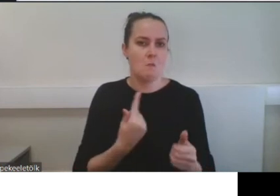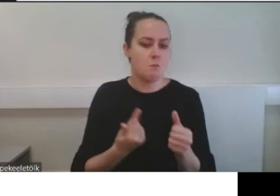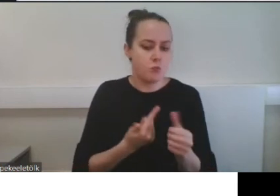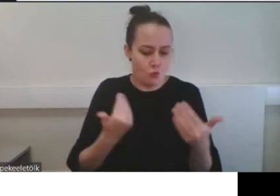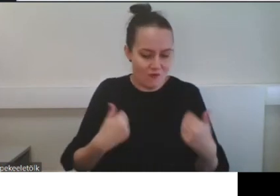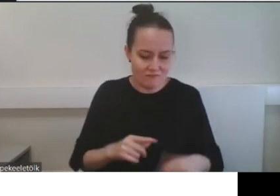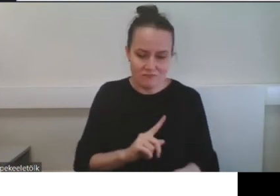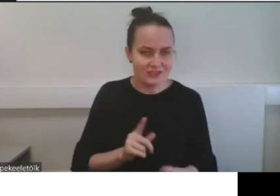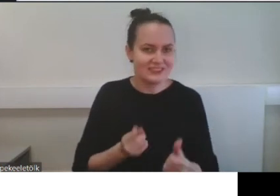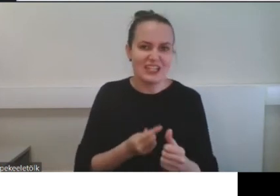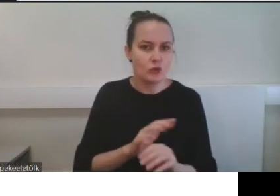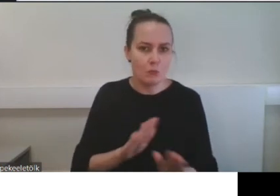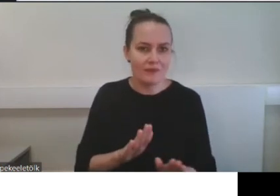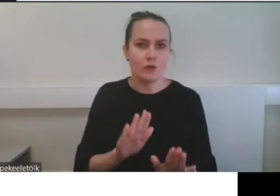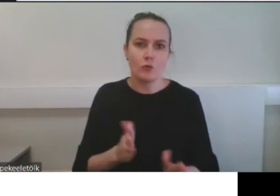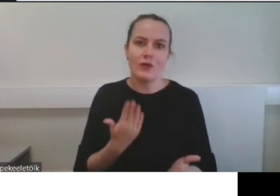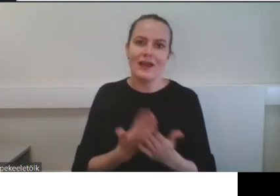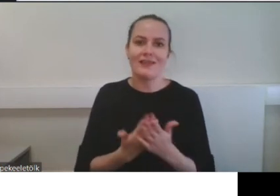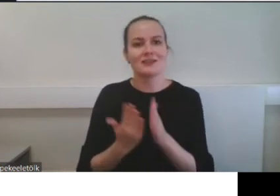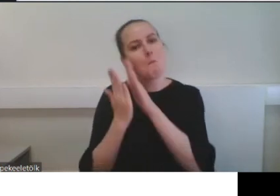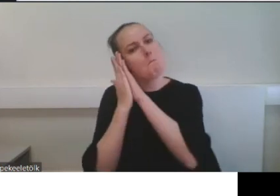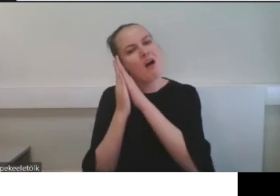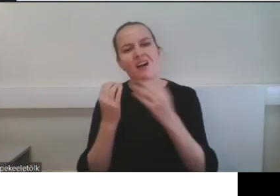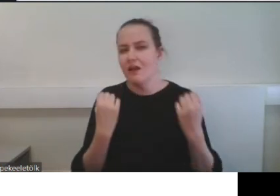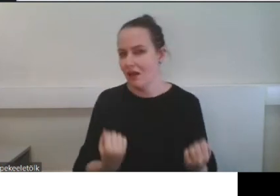Ja arvuliselt siis jääb nende inimeste